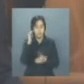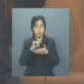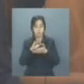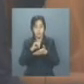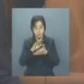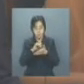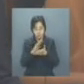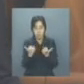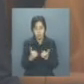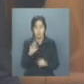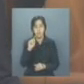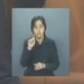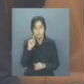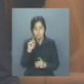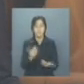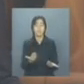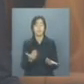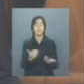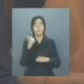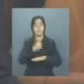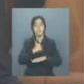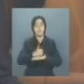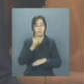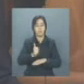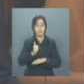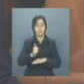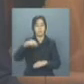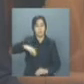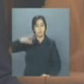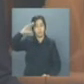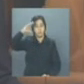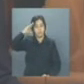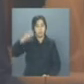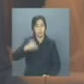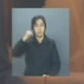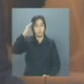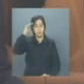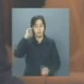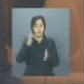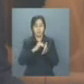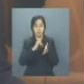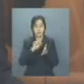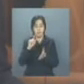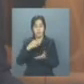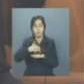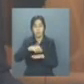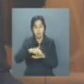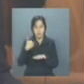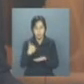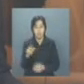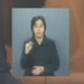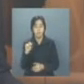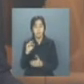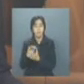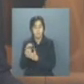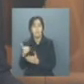วของนายคิมจองอุนในฐานะผู้บัญชาการสูงสุดของกองทัพปฏิวัติเกาหลีเหนืออีกครั้งหนึ่งโดยมีน้าเขยเป็นกำลังสำคัญในการ